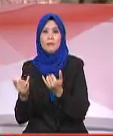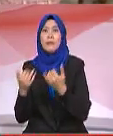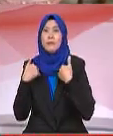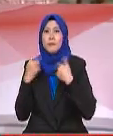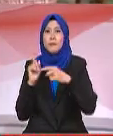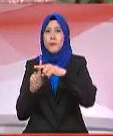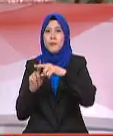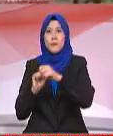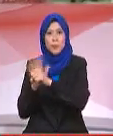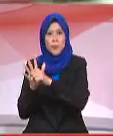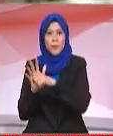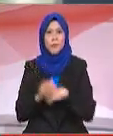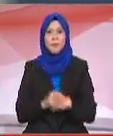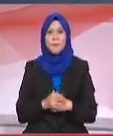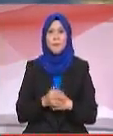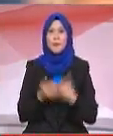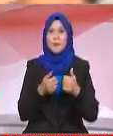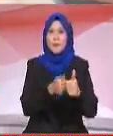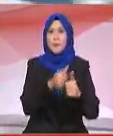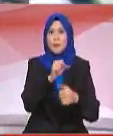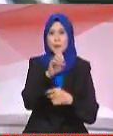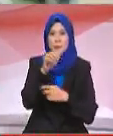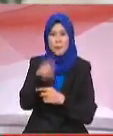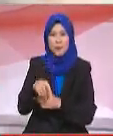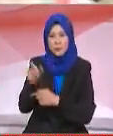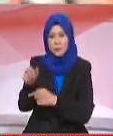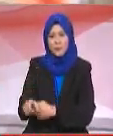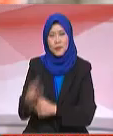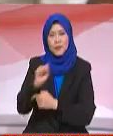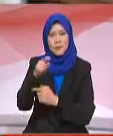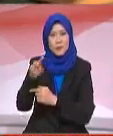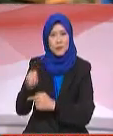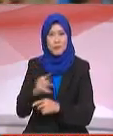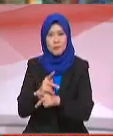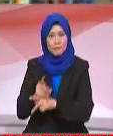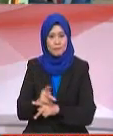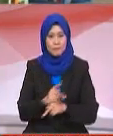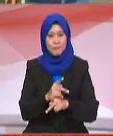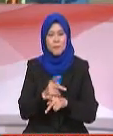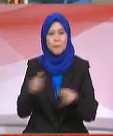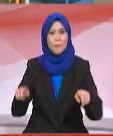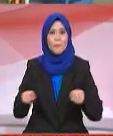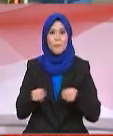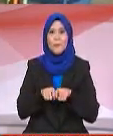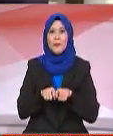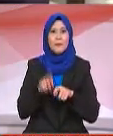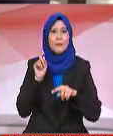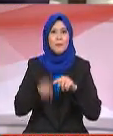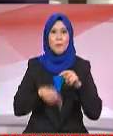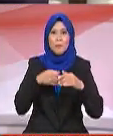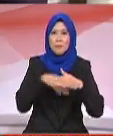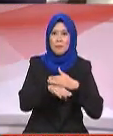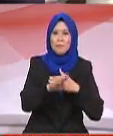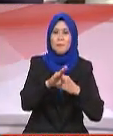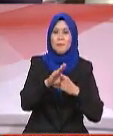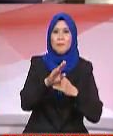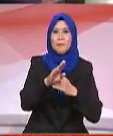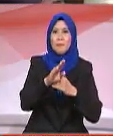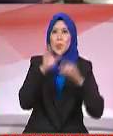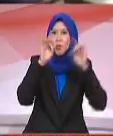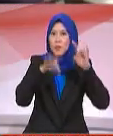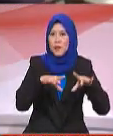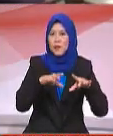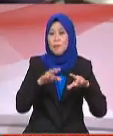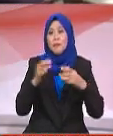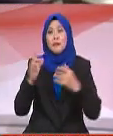COVID-19. Mengikut prosedur yang ditetapkan, calon SPM di kawasan kawalan pergerakan tidak dapat menghadiri peperiksaan dan mereka